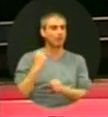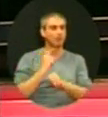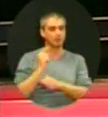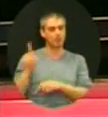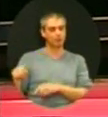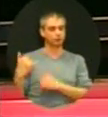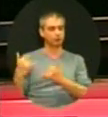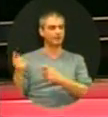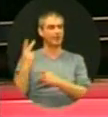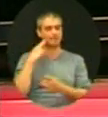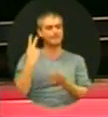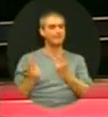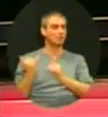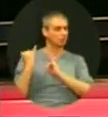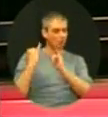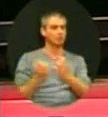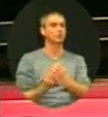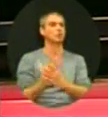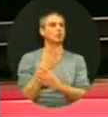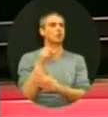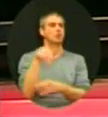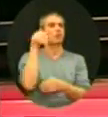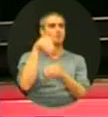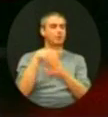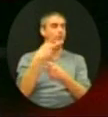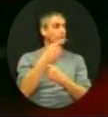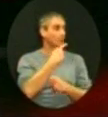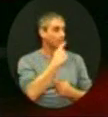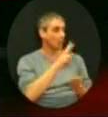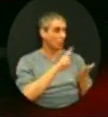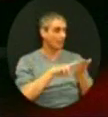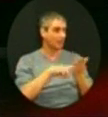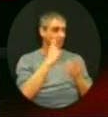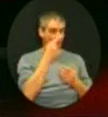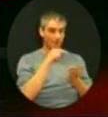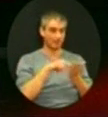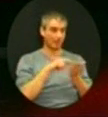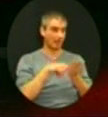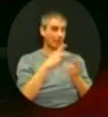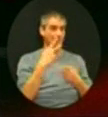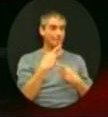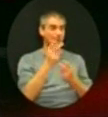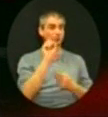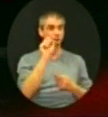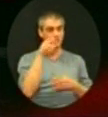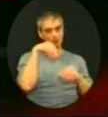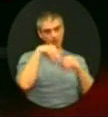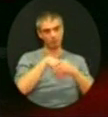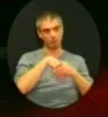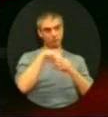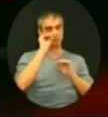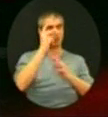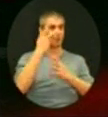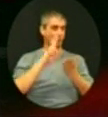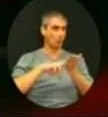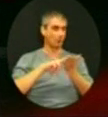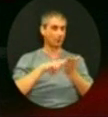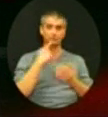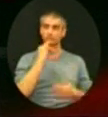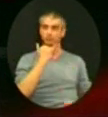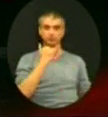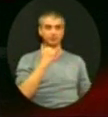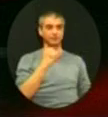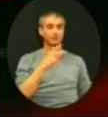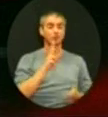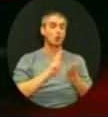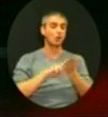בתורה שהמיטות האלה יוקמו בסורוקה. קופת חולים כללית, את אומרת, משום שבית החולים סורוקה, עכשיו צריך להבין, נכון, זה קופת